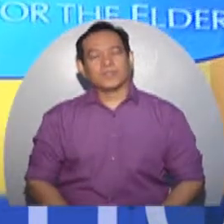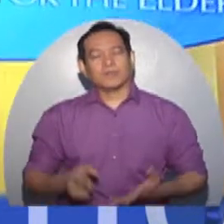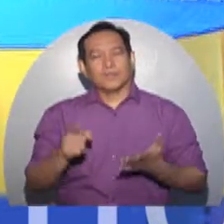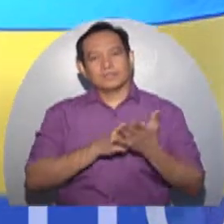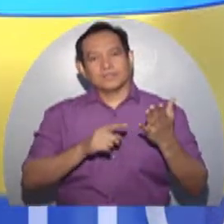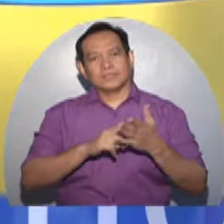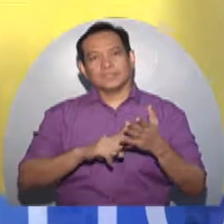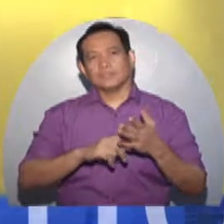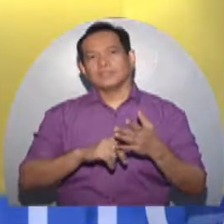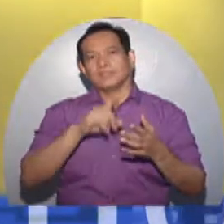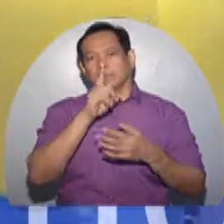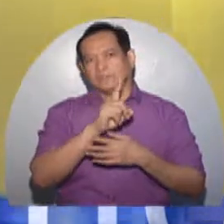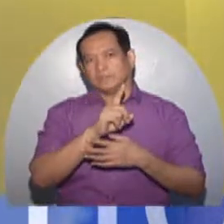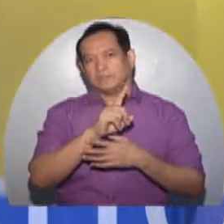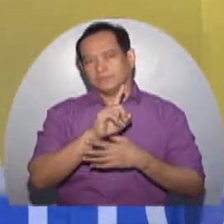Ito ang